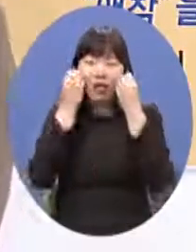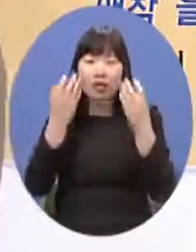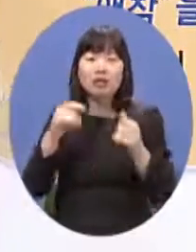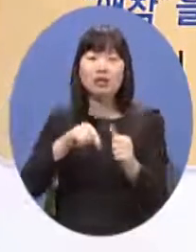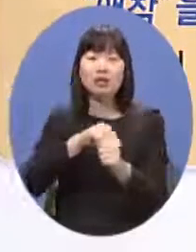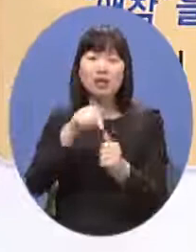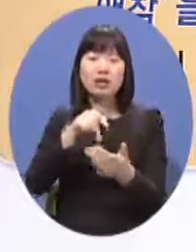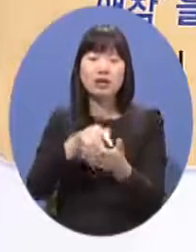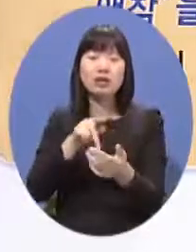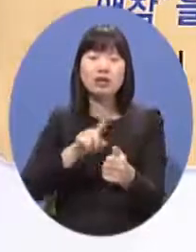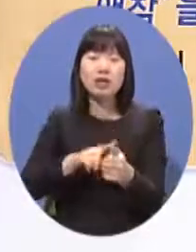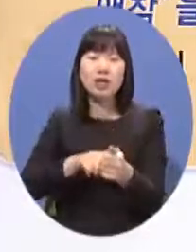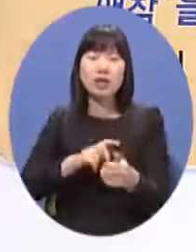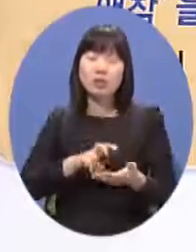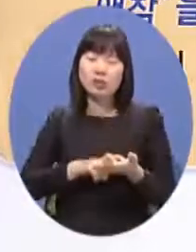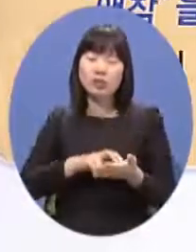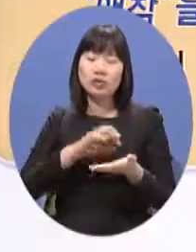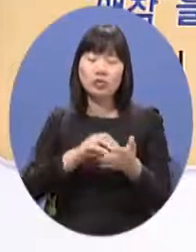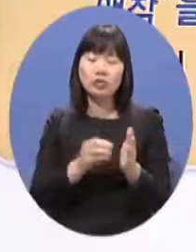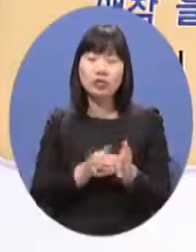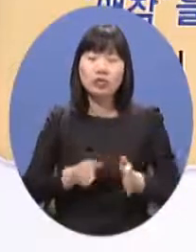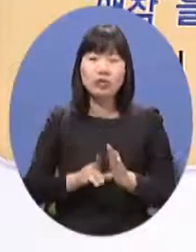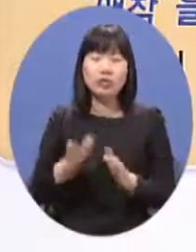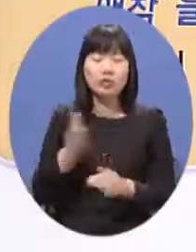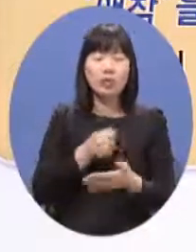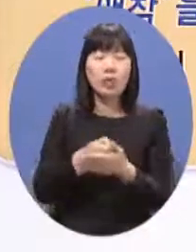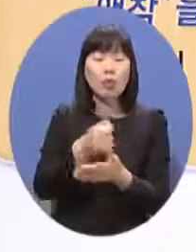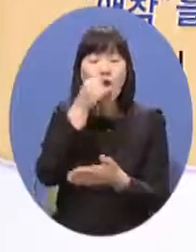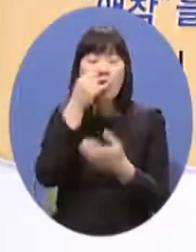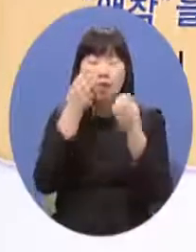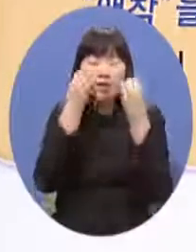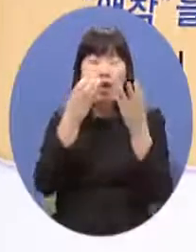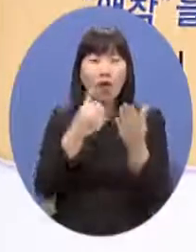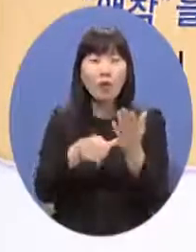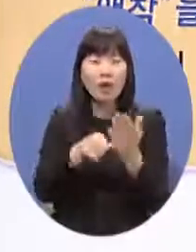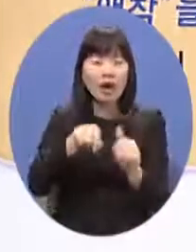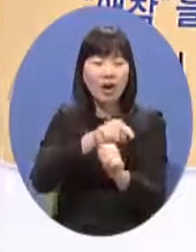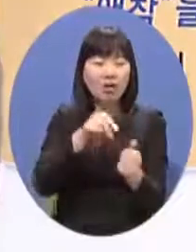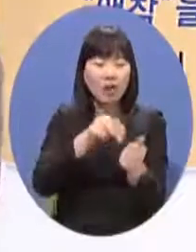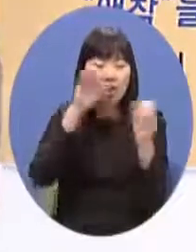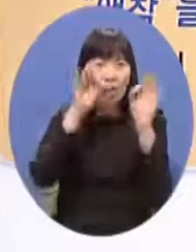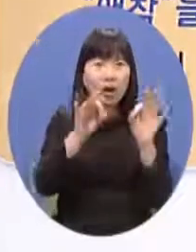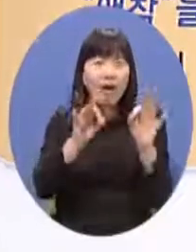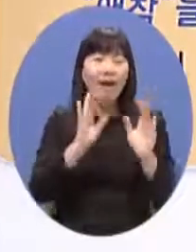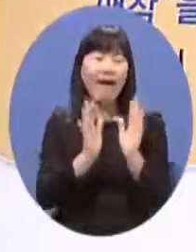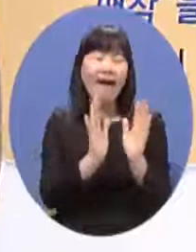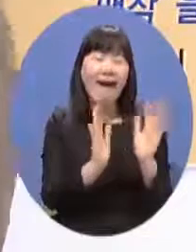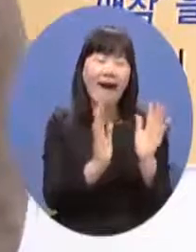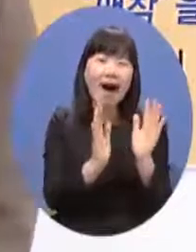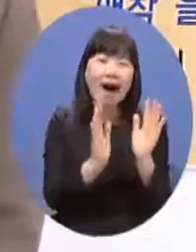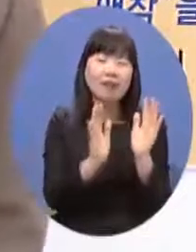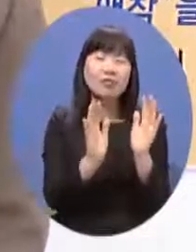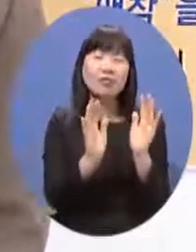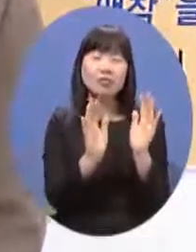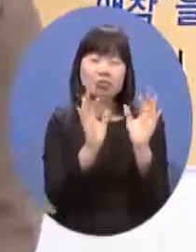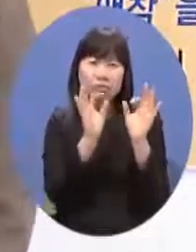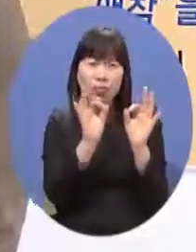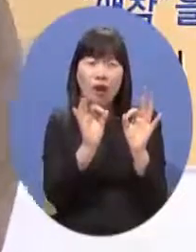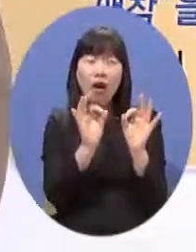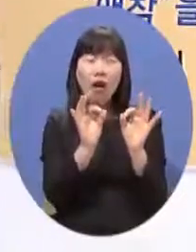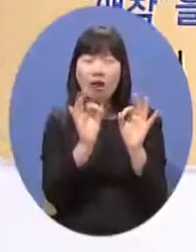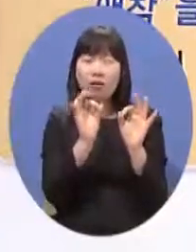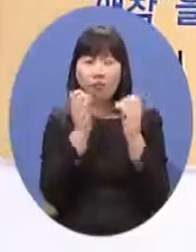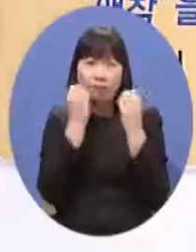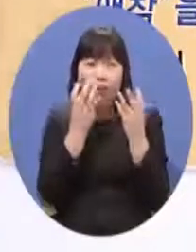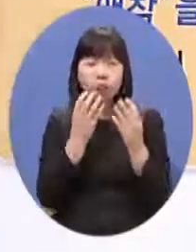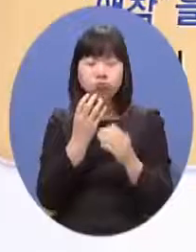정도도 태어날 때 정해져 있습니다. 그래서 새로운 걸 보면 달려드는 애가 있고 새로운 걸 보면 뒤로 숨는 애가 있습니다. 근데